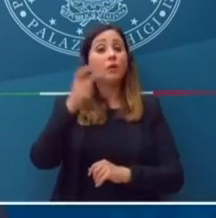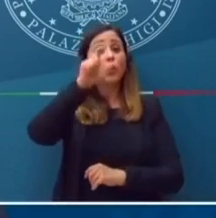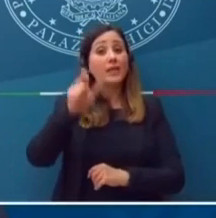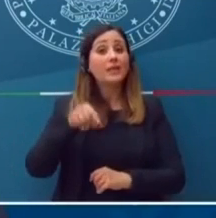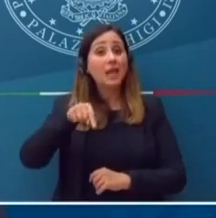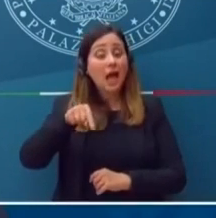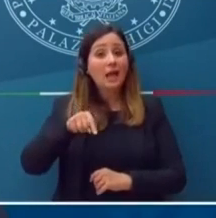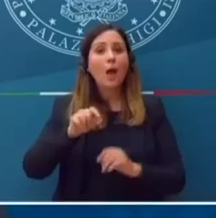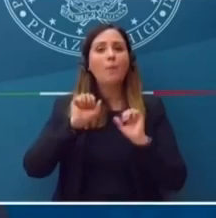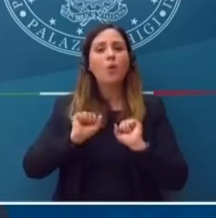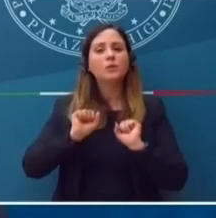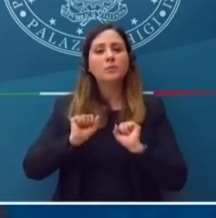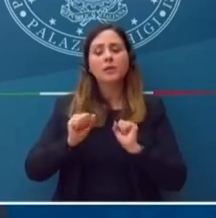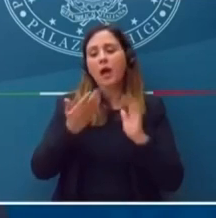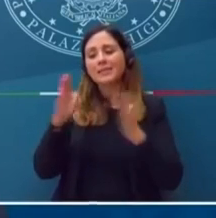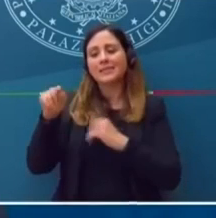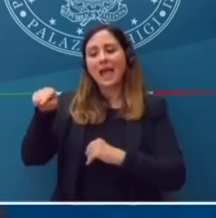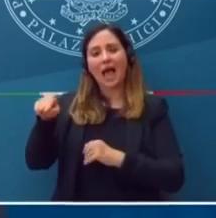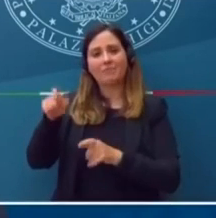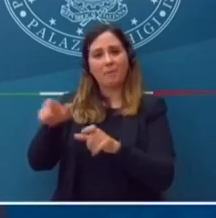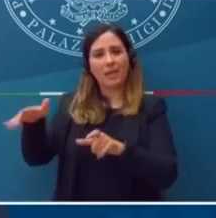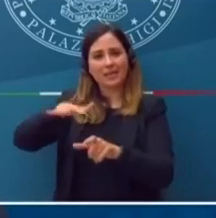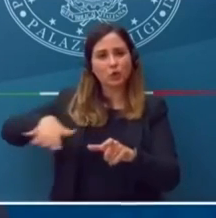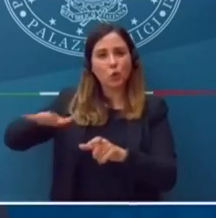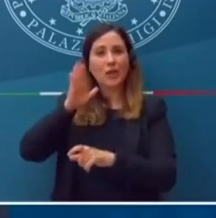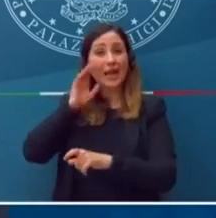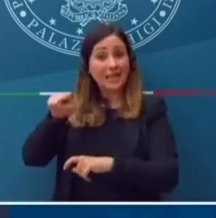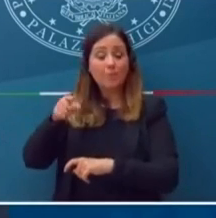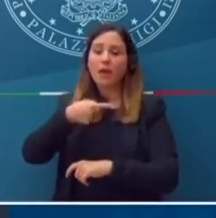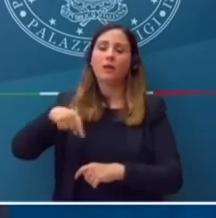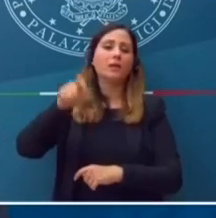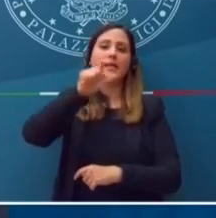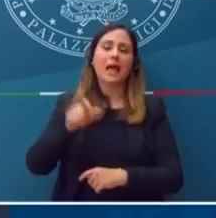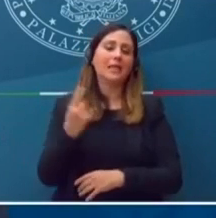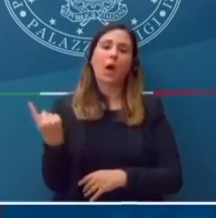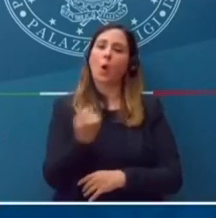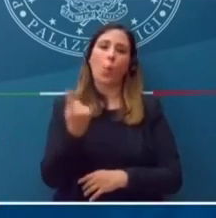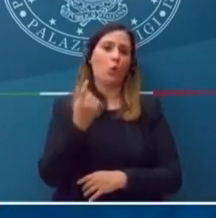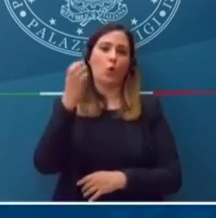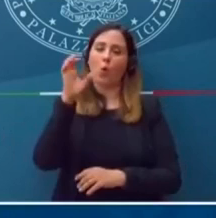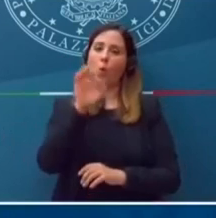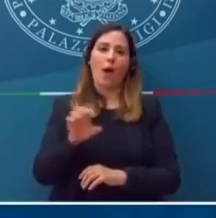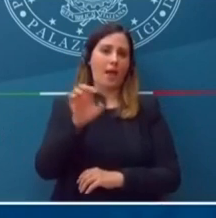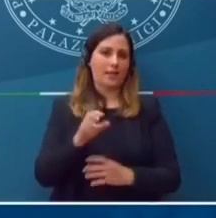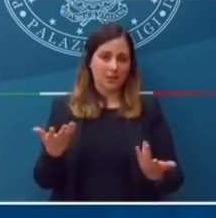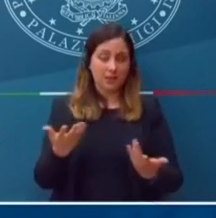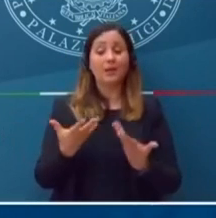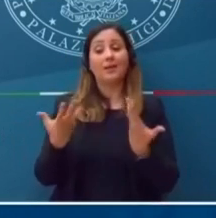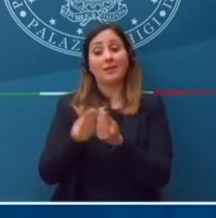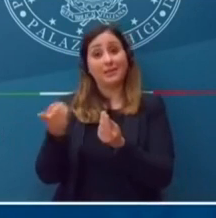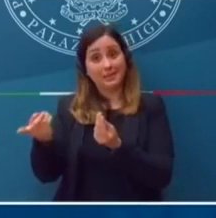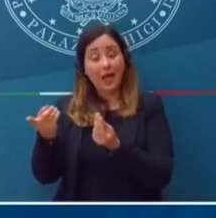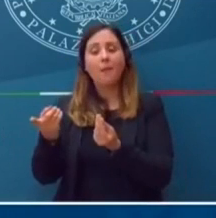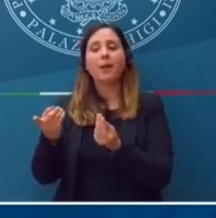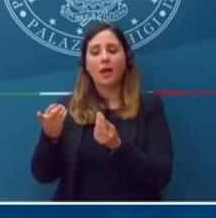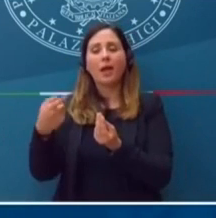corridoi umanitari in Libia. E con il primo ministro libico, i temi per cui